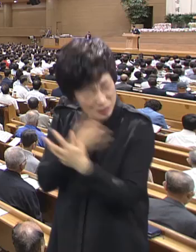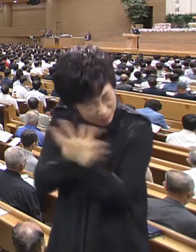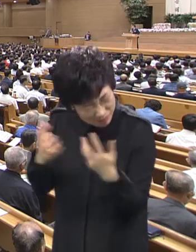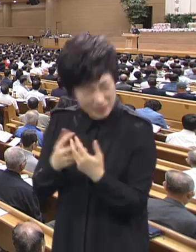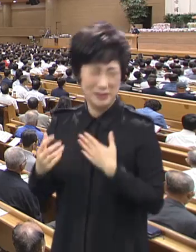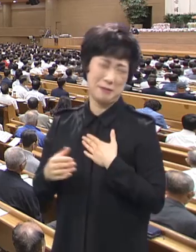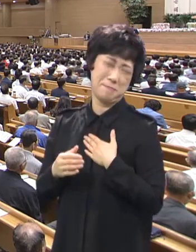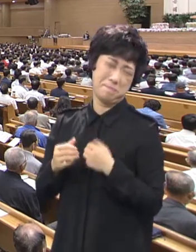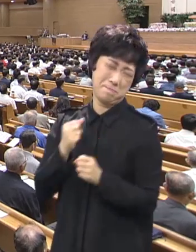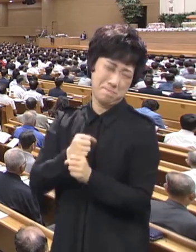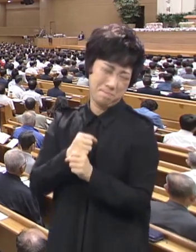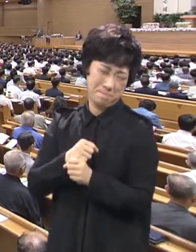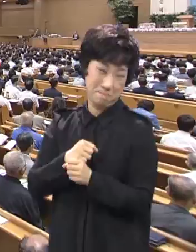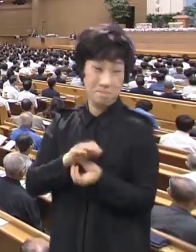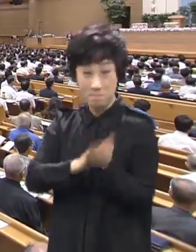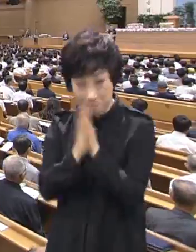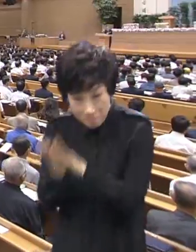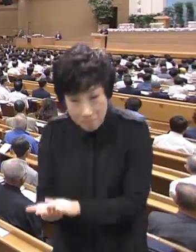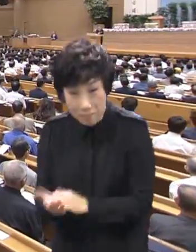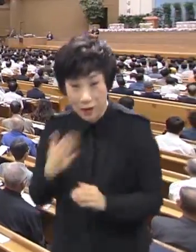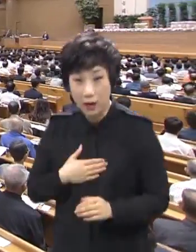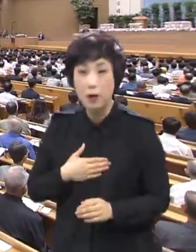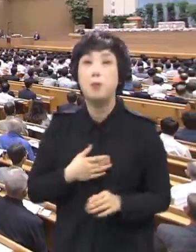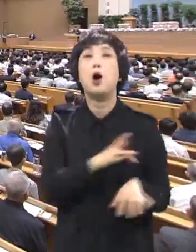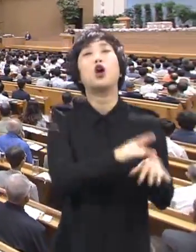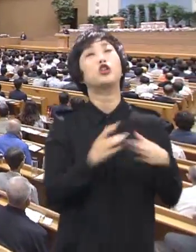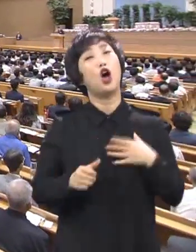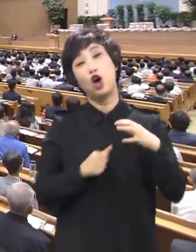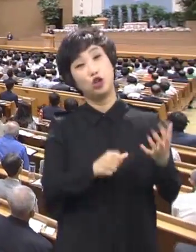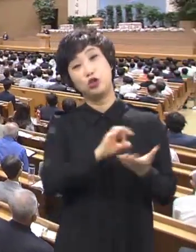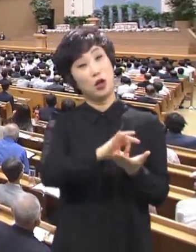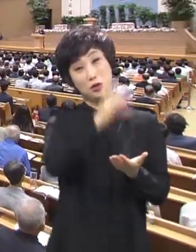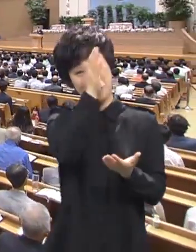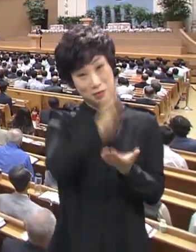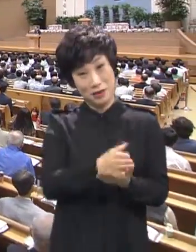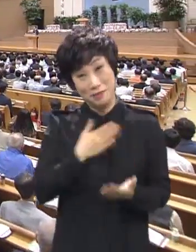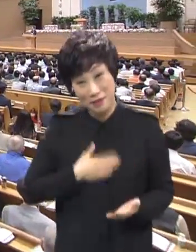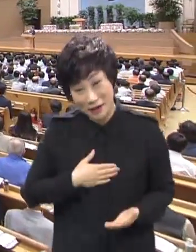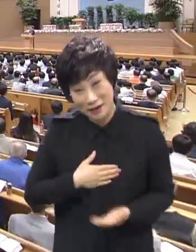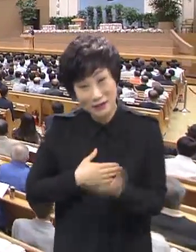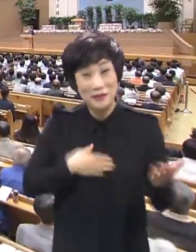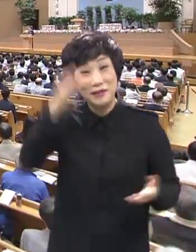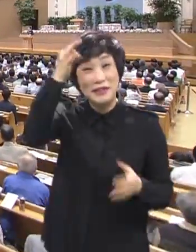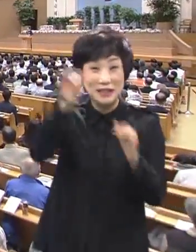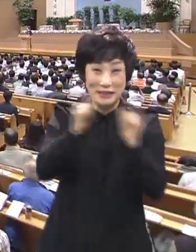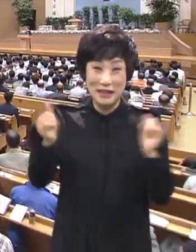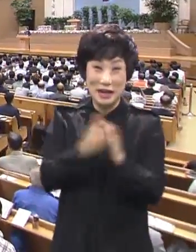만들어야 그림이 나를 사용하지 못하는 것 인정하며 아멘합시다.